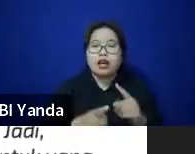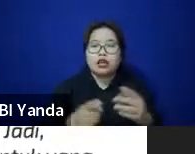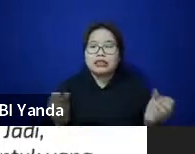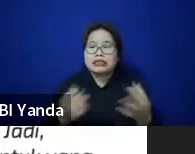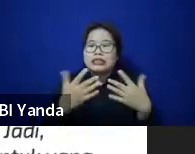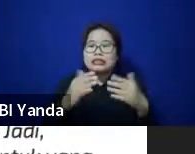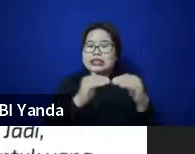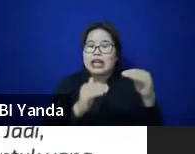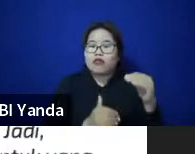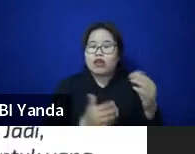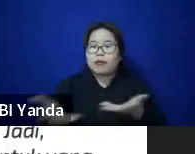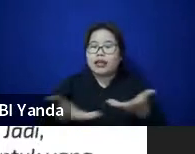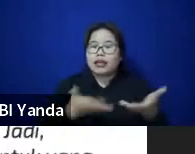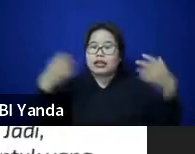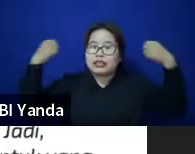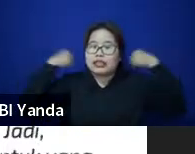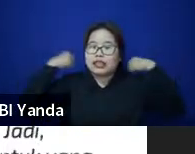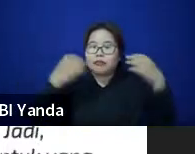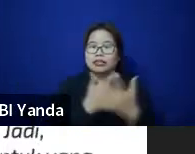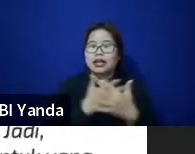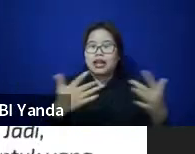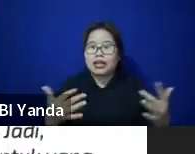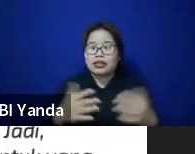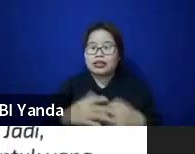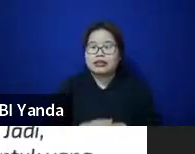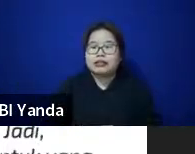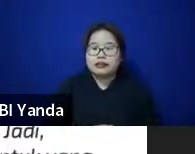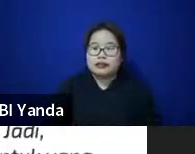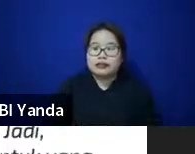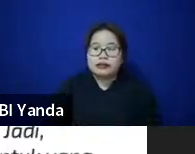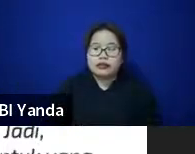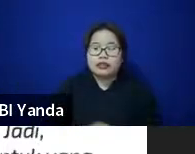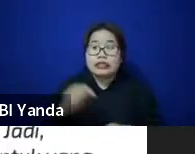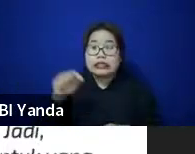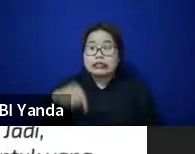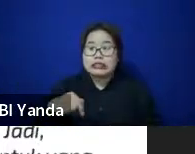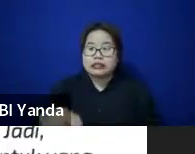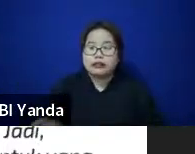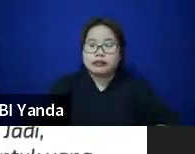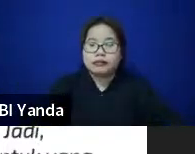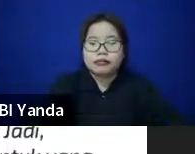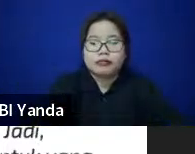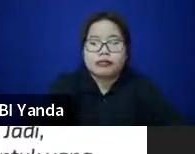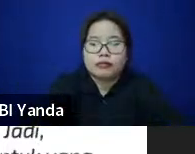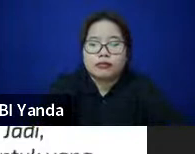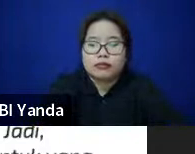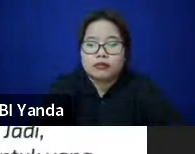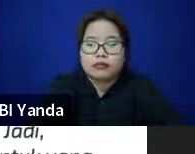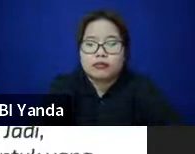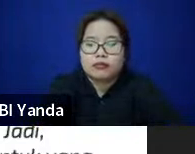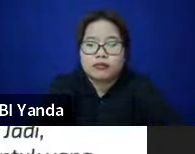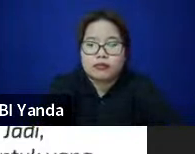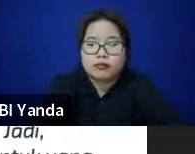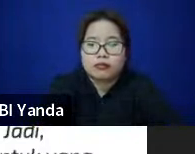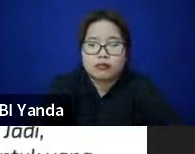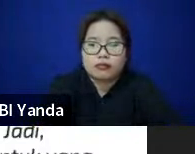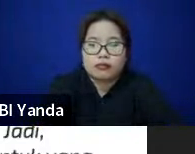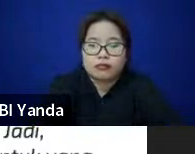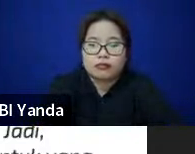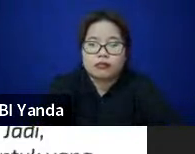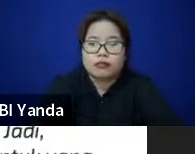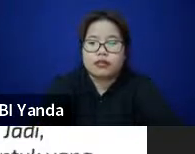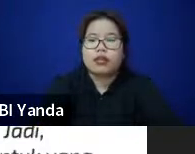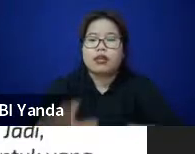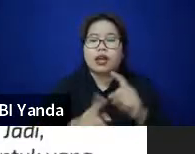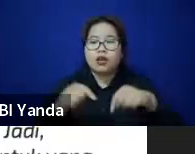layanan kesehatan masyarakat. Dan ini juga tidak menjadi dan ini juga belum ada extra